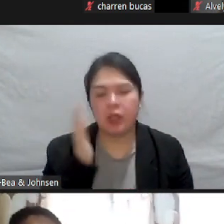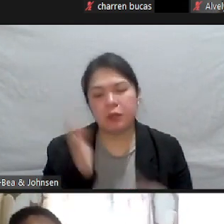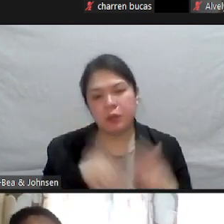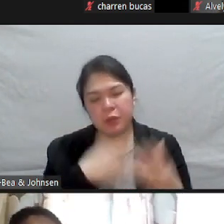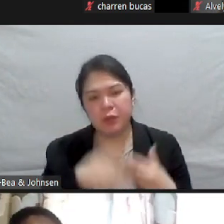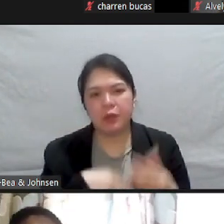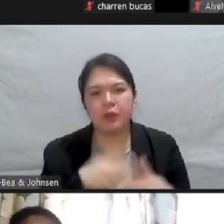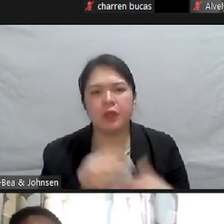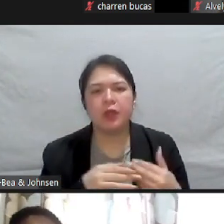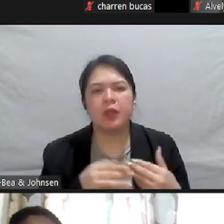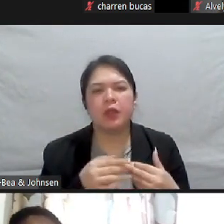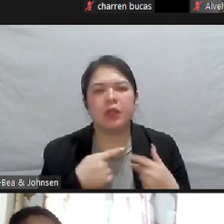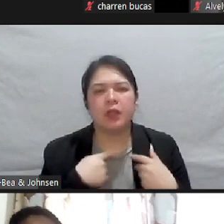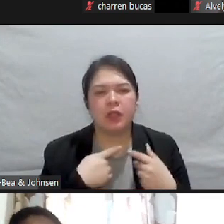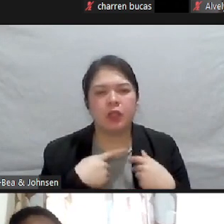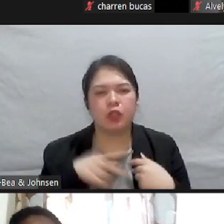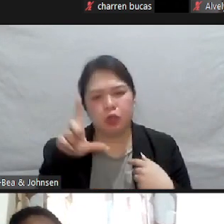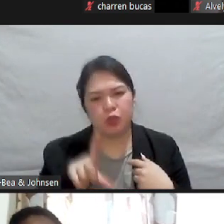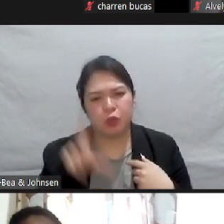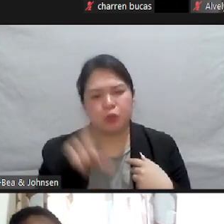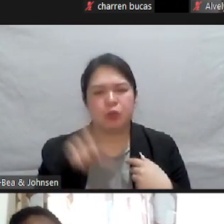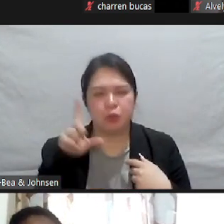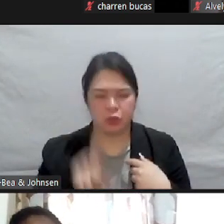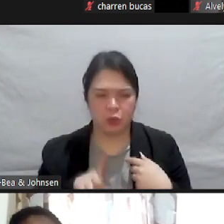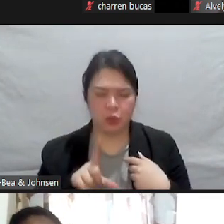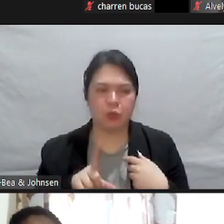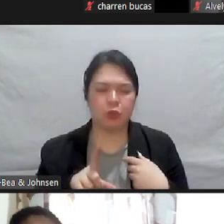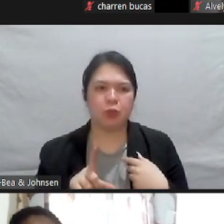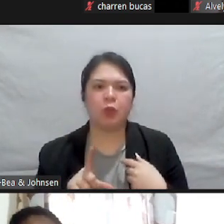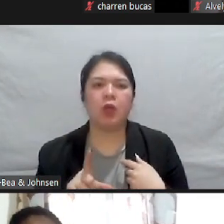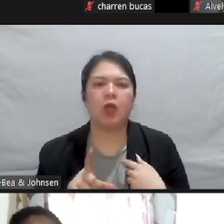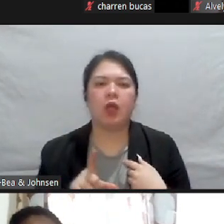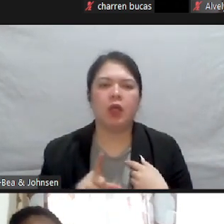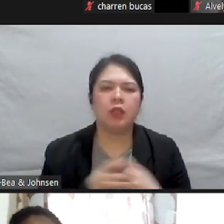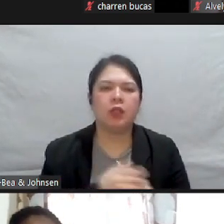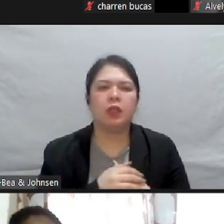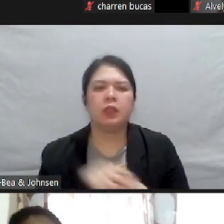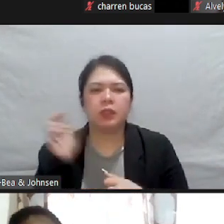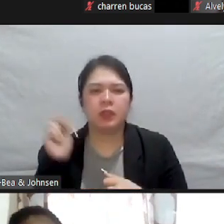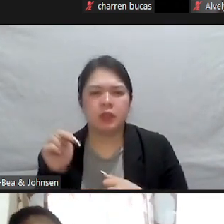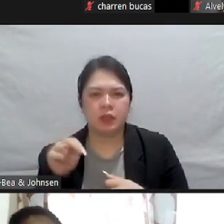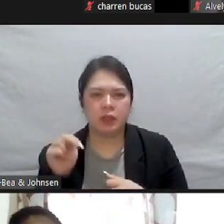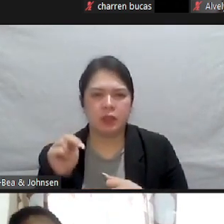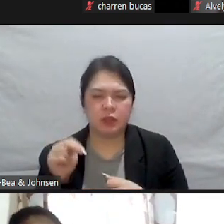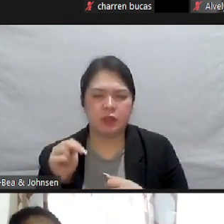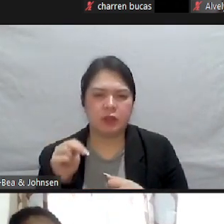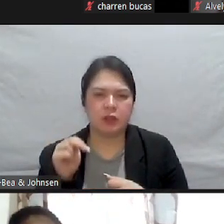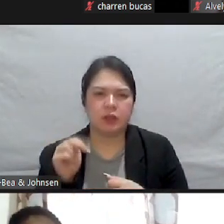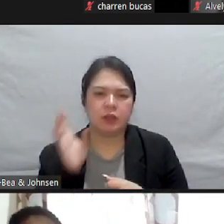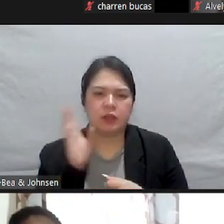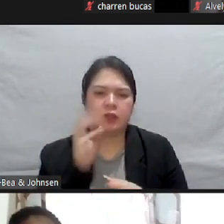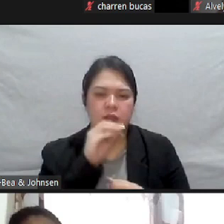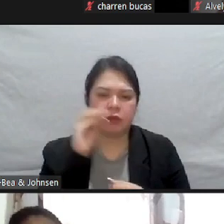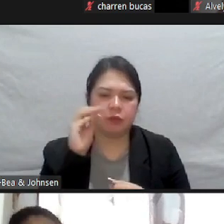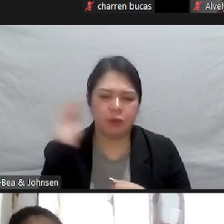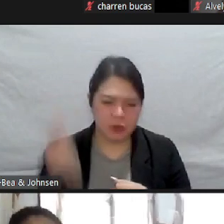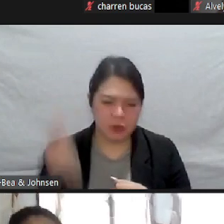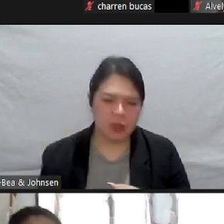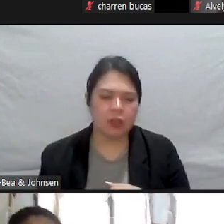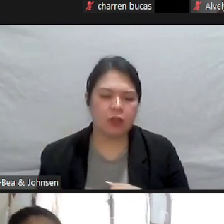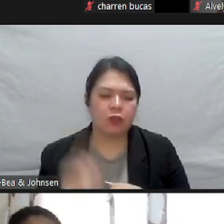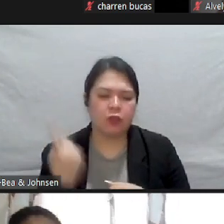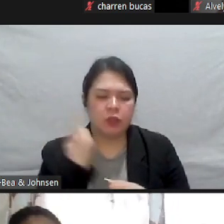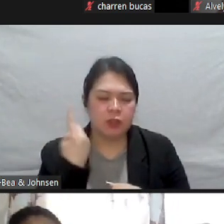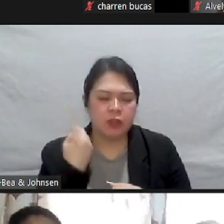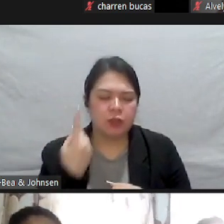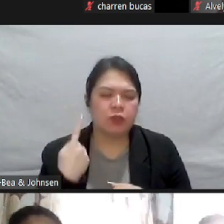PISA talaga, mababa lang, ano. Yun nga, kailangan 6% lang kasi sa mga students